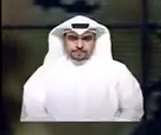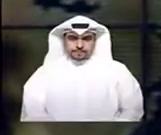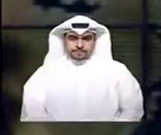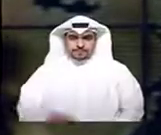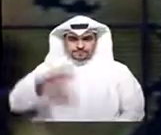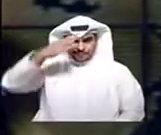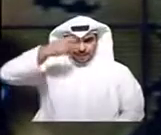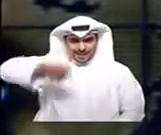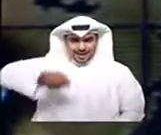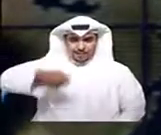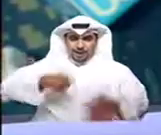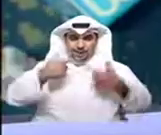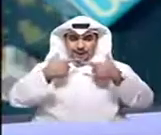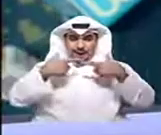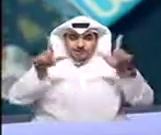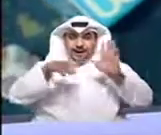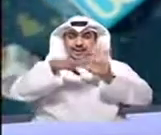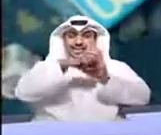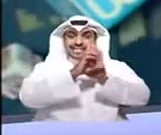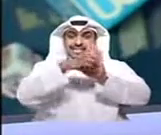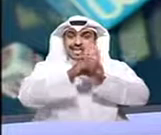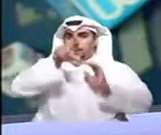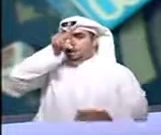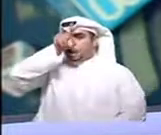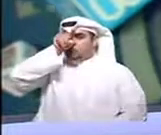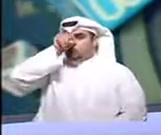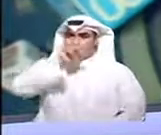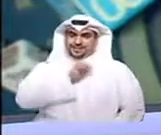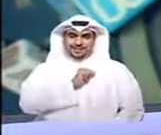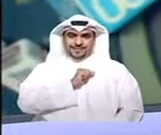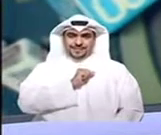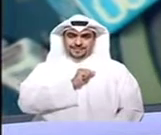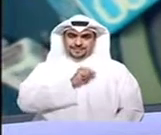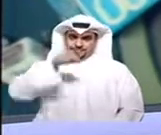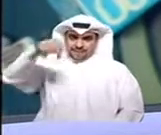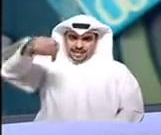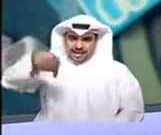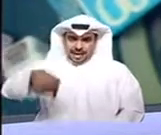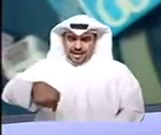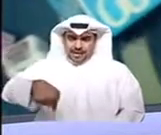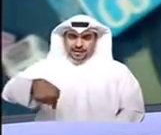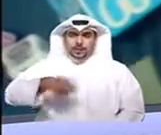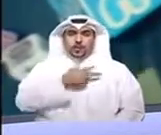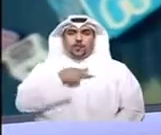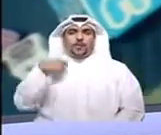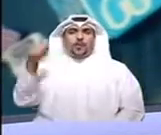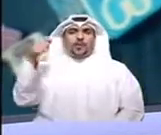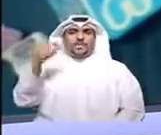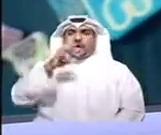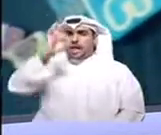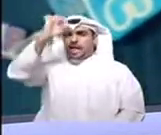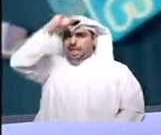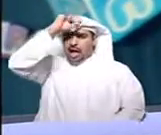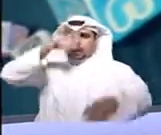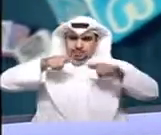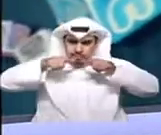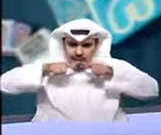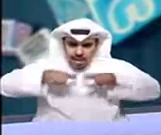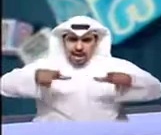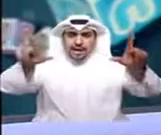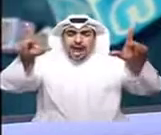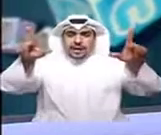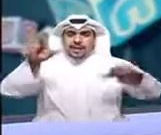مشاهدينا أهلا بكم. في خطوة إرشادية هامة للحد من الازدحام وعدم ضياع وقت الطلبة، نشرت وزارة